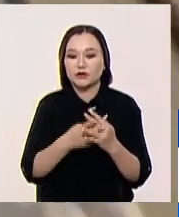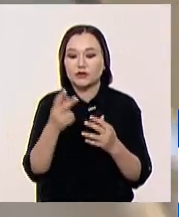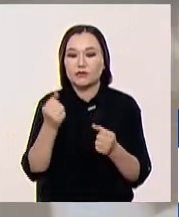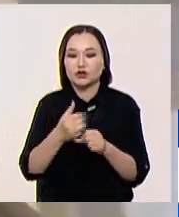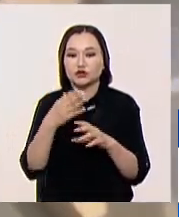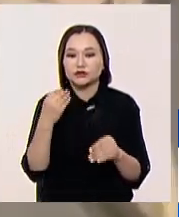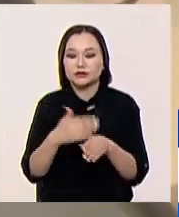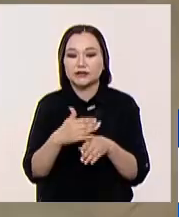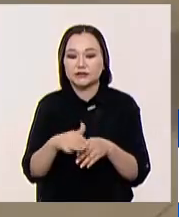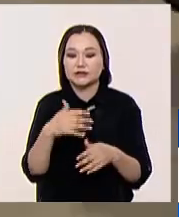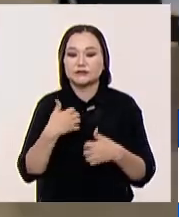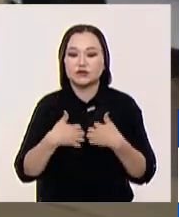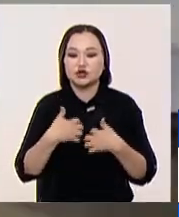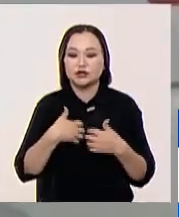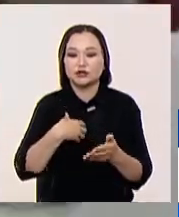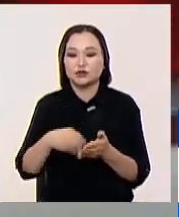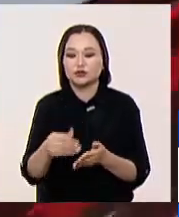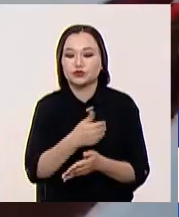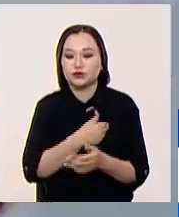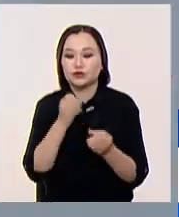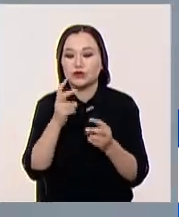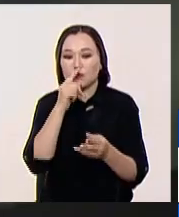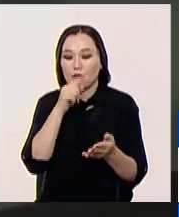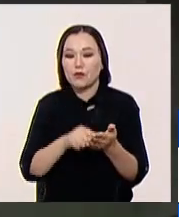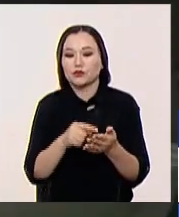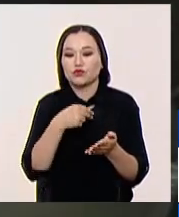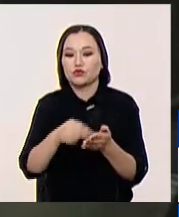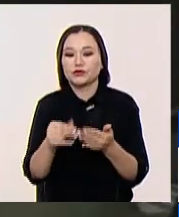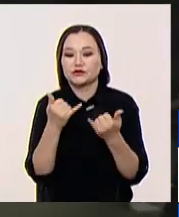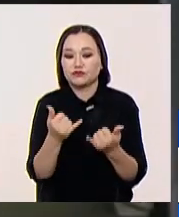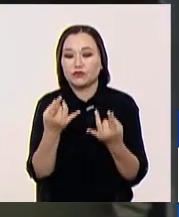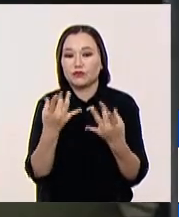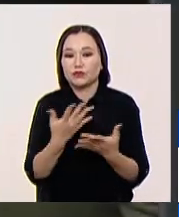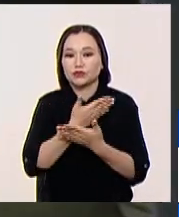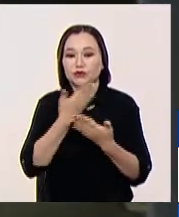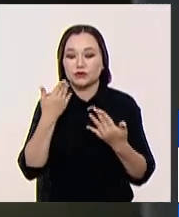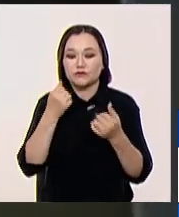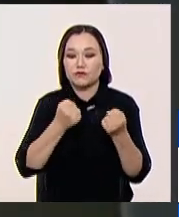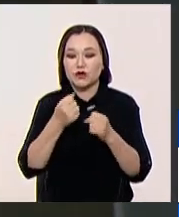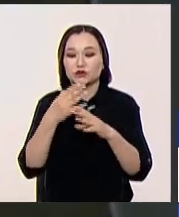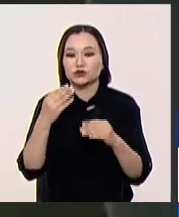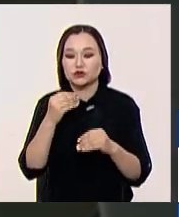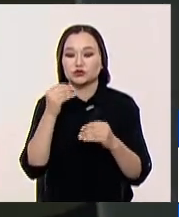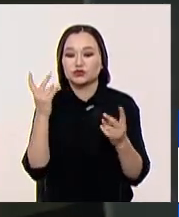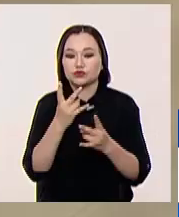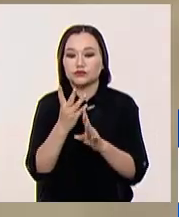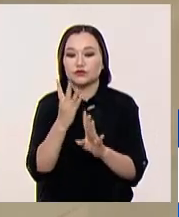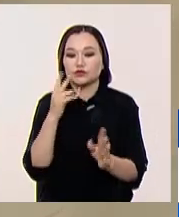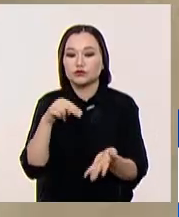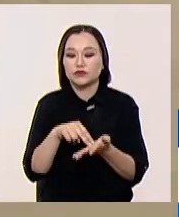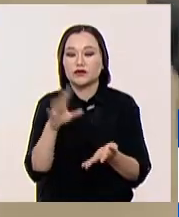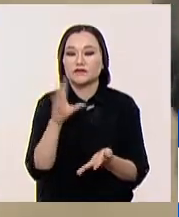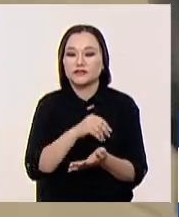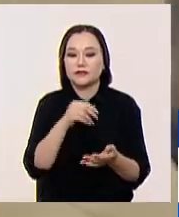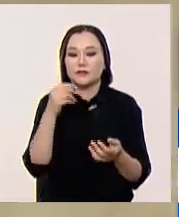автокредитование, спешат приобрести автомобиль. Но, как оказалось, купить машину сегодня не так просто. В автосалоне нужно встать в очередь, так как не